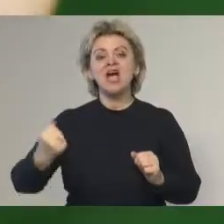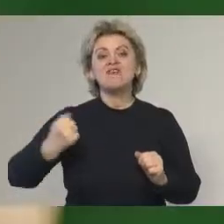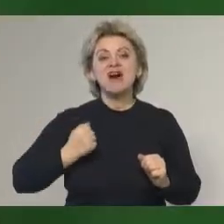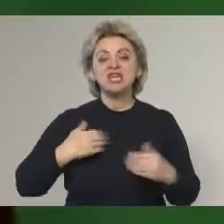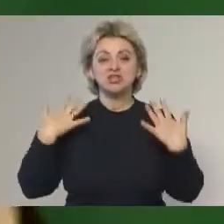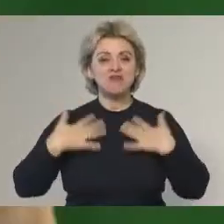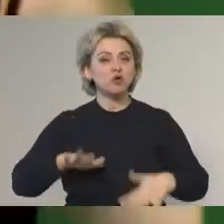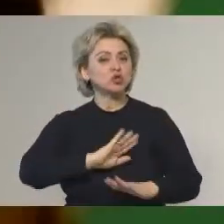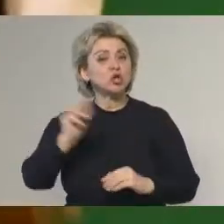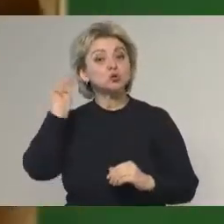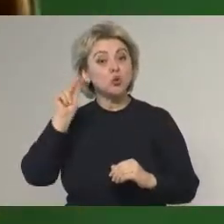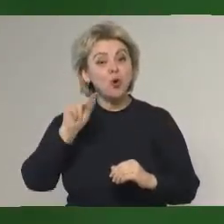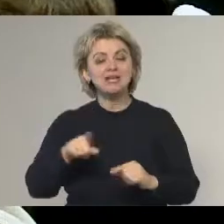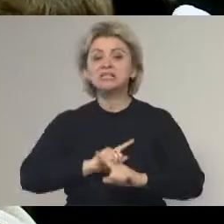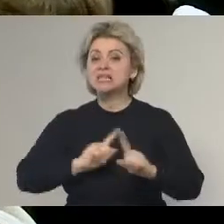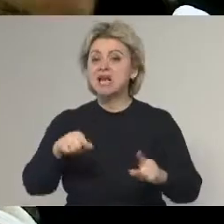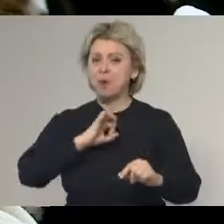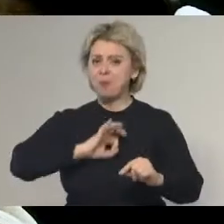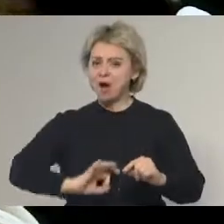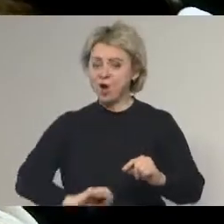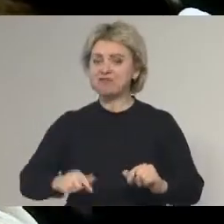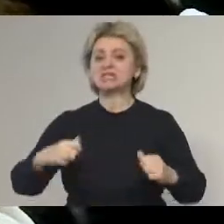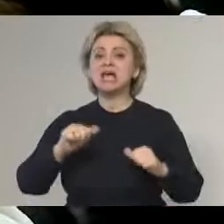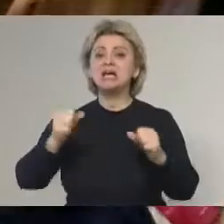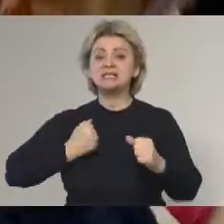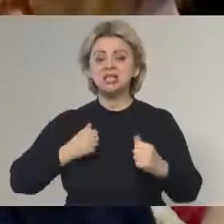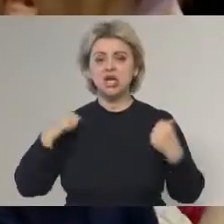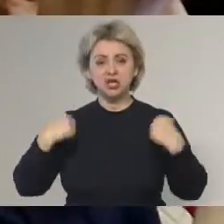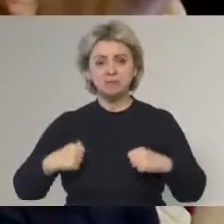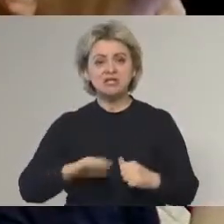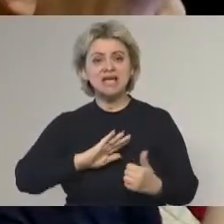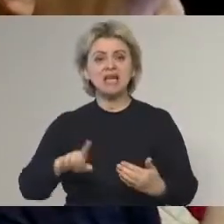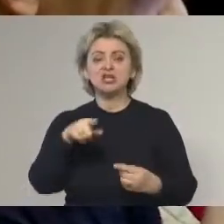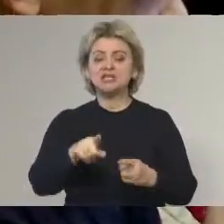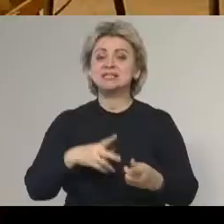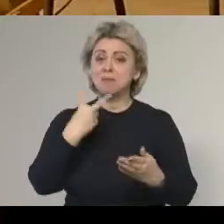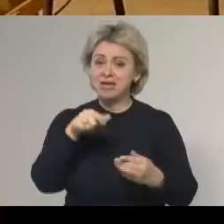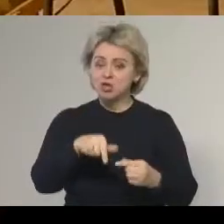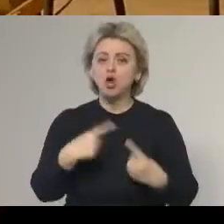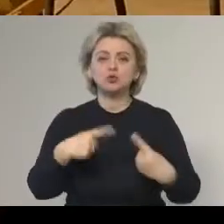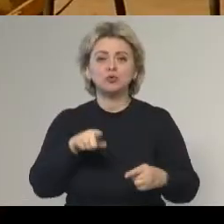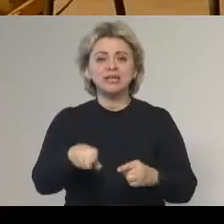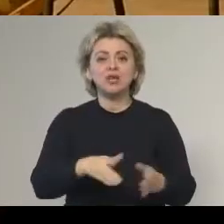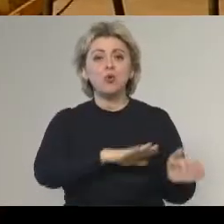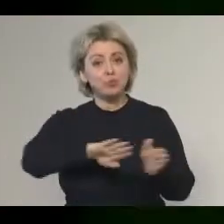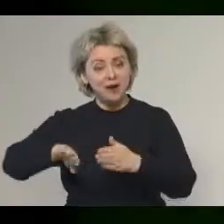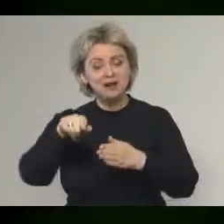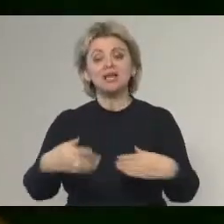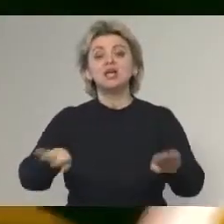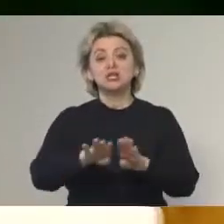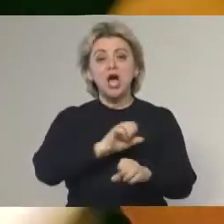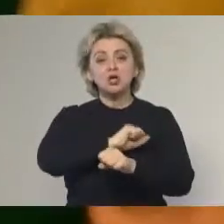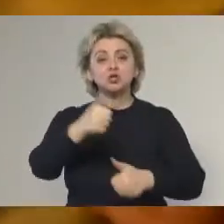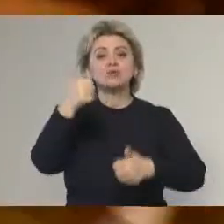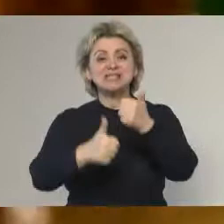Военная форма не школьная. Коварные пуговицы солдатской гимнастерки одних замедлили, других вообще вывели с дистанции. Так что победу